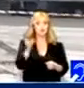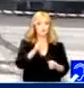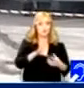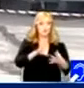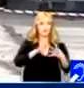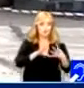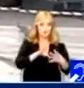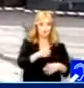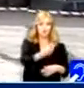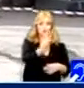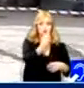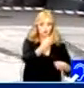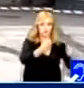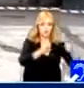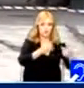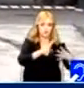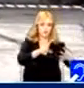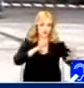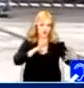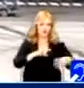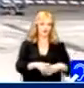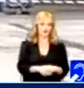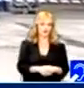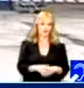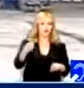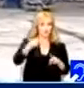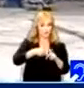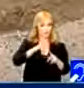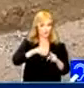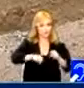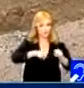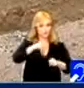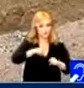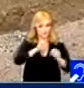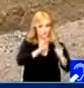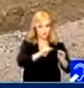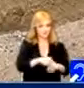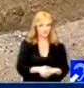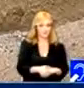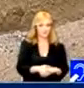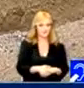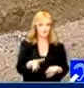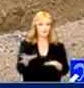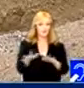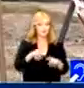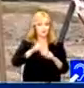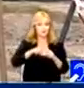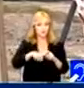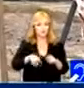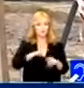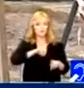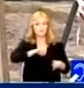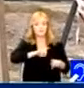camioane. Mai mult în premieră, aici va exista și un punct de trecere pentru bicicliști și pietoni. Se estimează că procedurile de control vor dura mai puțin de